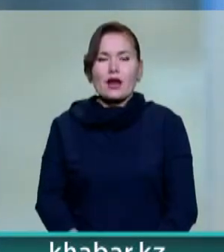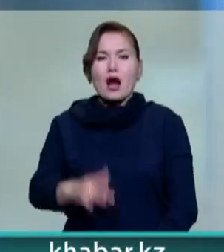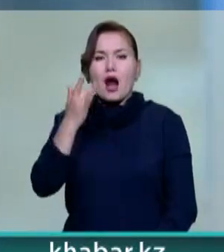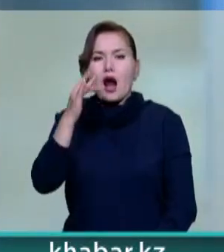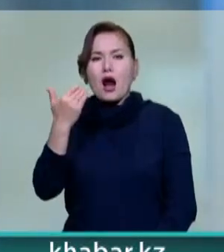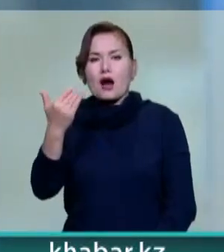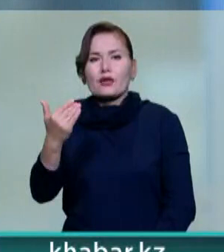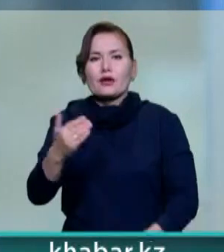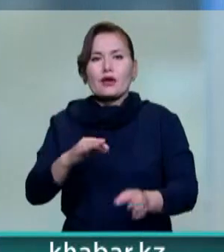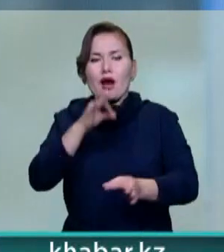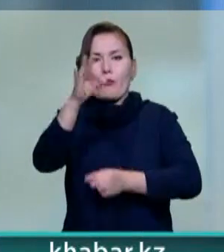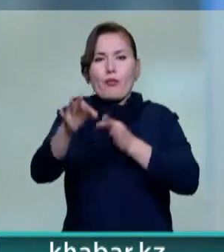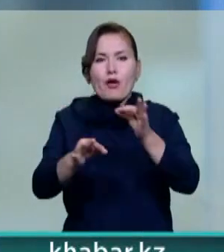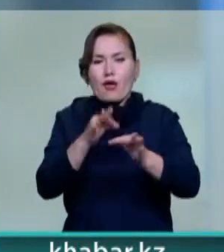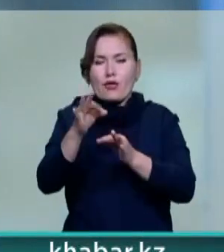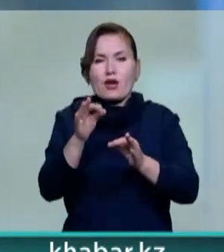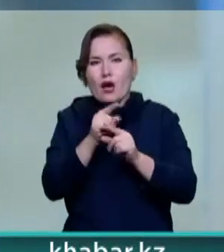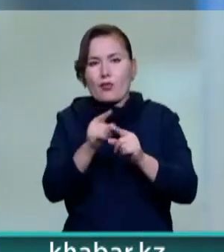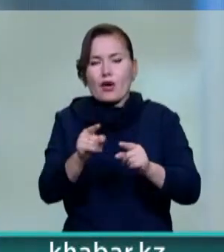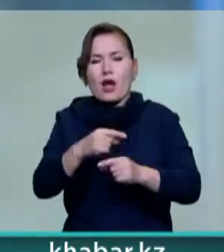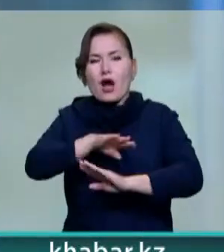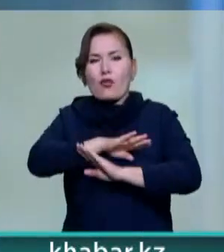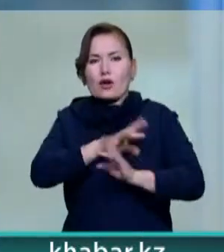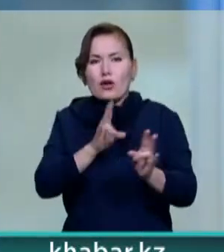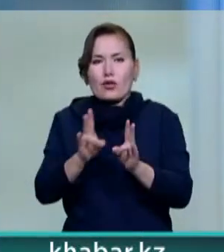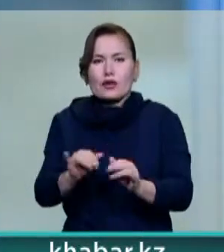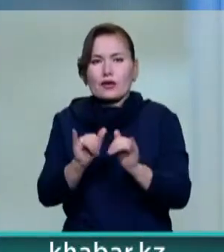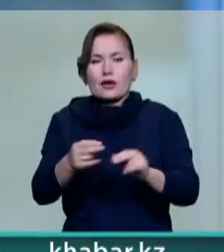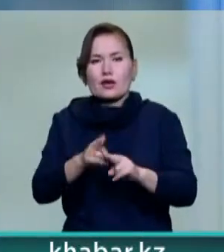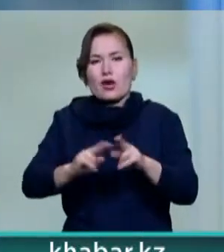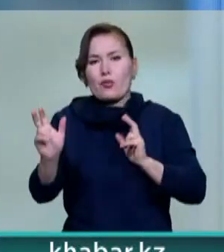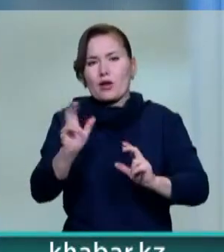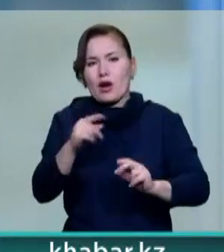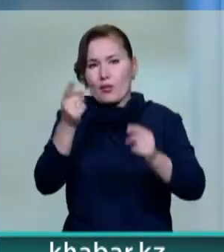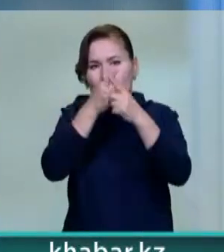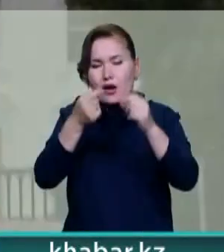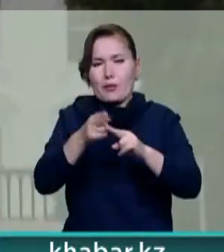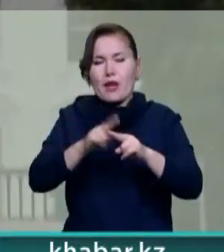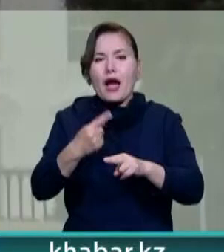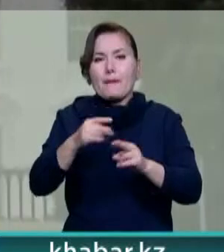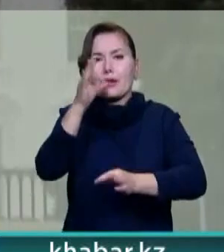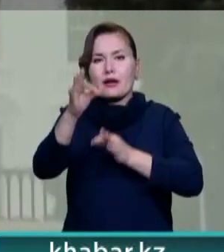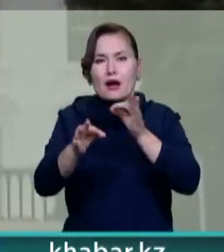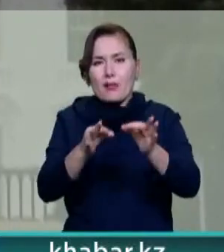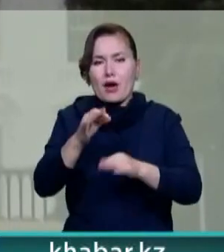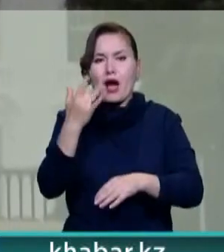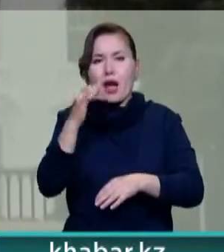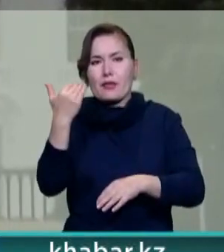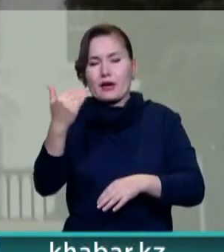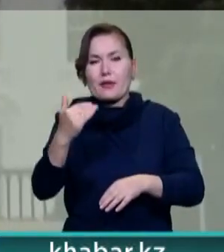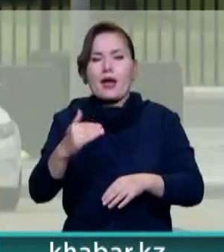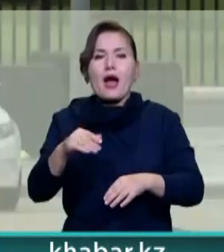Ақшта тәуліктік өлім жетім көбейді. Америкалық Джонс Хопкинс университетінің дерегінше бір тәулікте елде